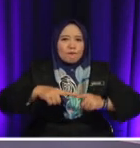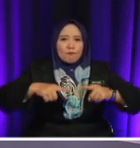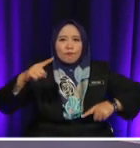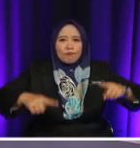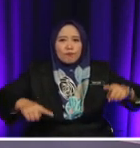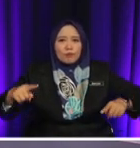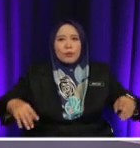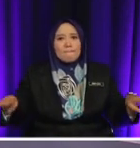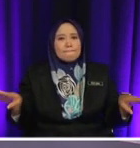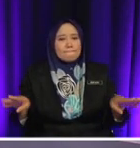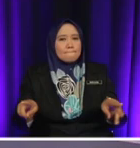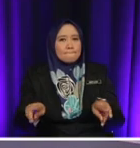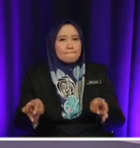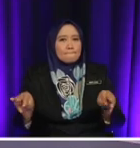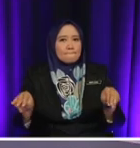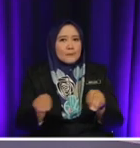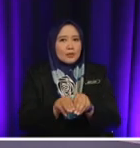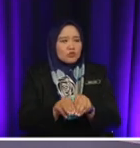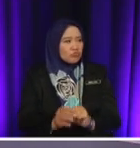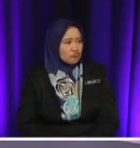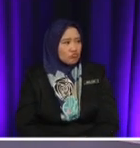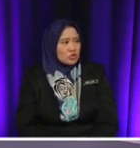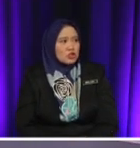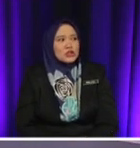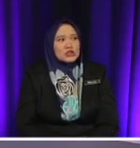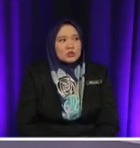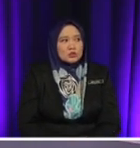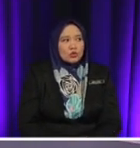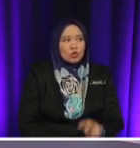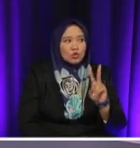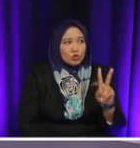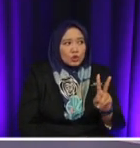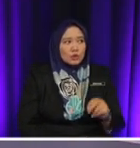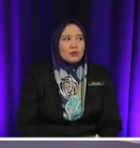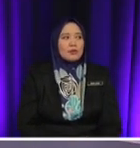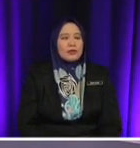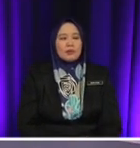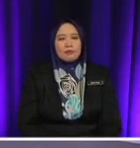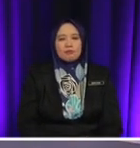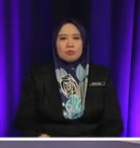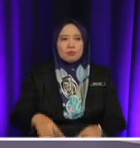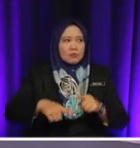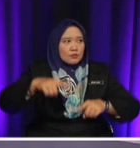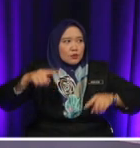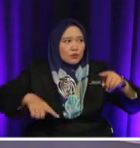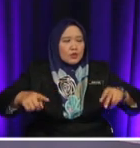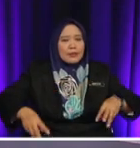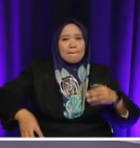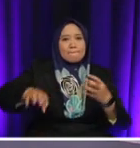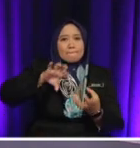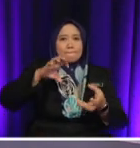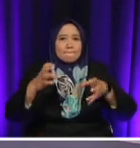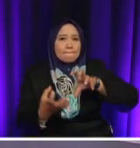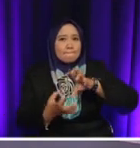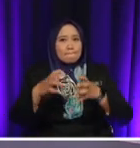dimanipulasi contohnya kita gunakan lebih daripada satu bahan yang boleh ditukar ataupun yang boleh diganti itu kita kenali